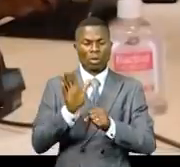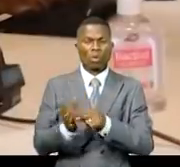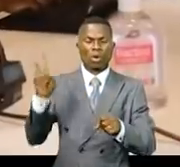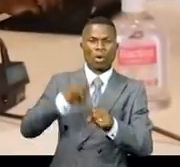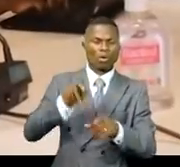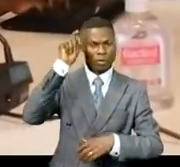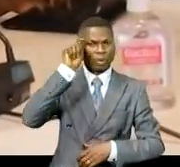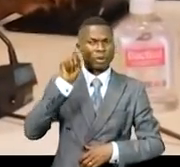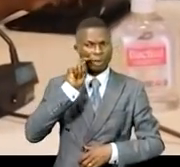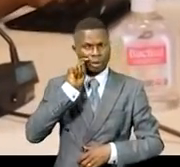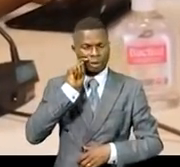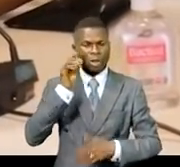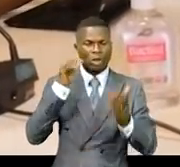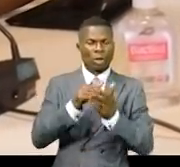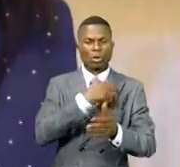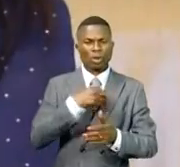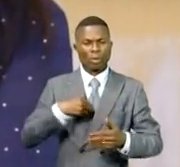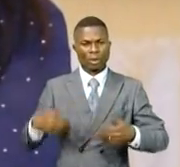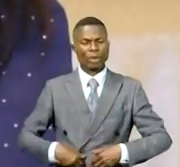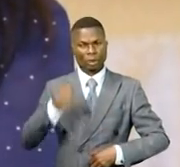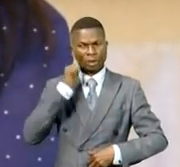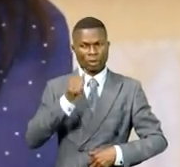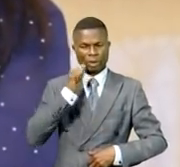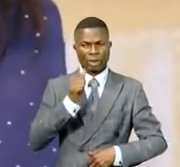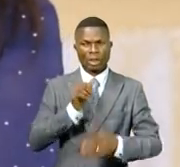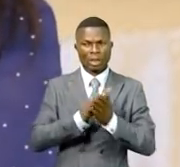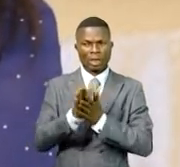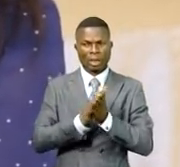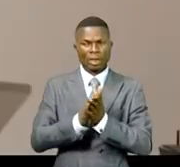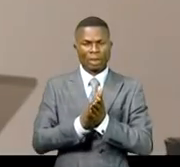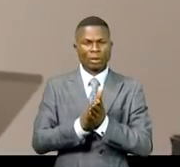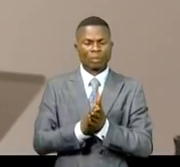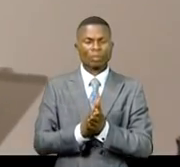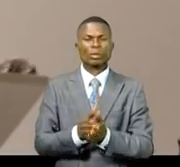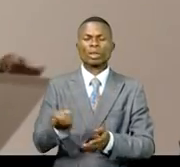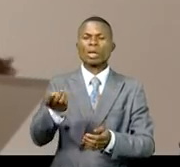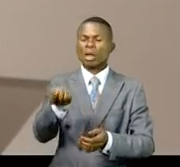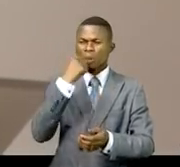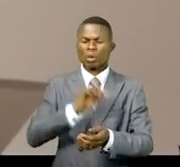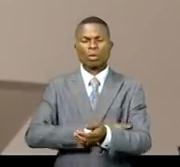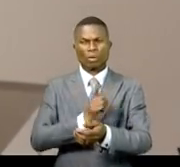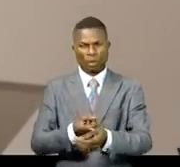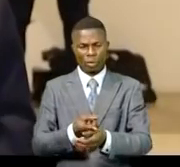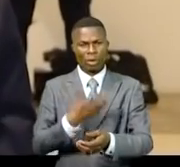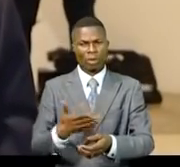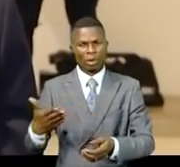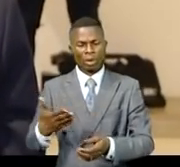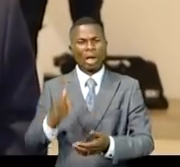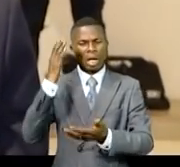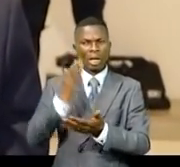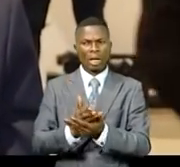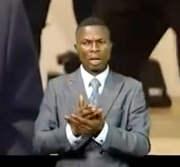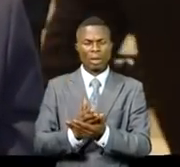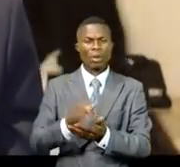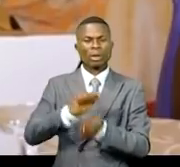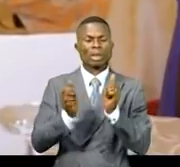sexuelles contre les femmes et les filles pour celles-ci à recourir aux avortements clandestins en vue d'échapper aux